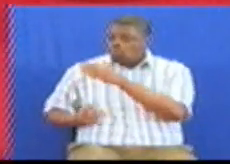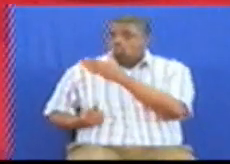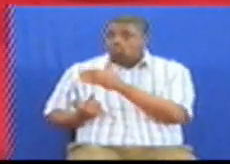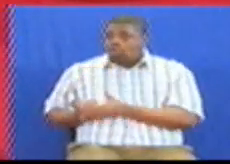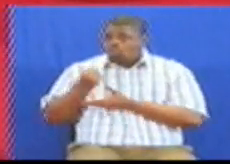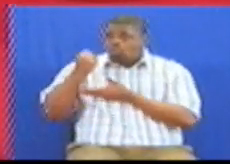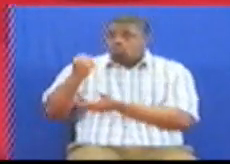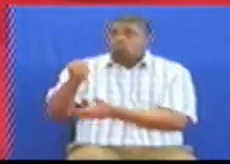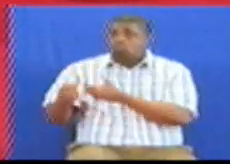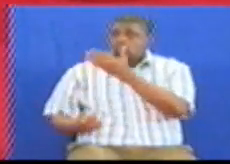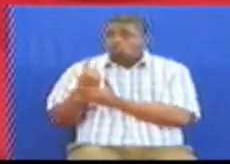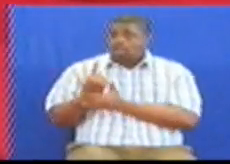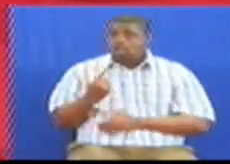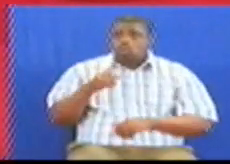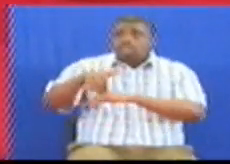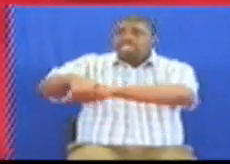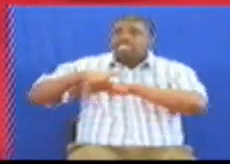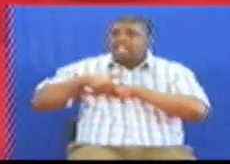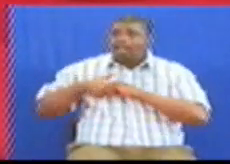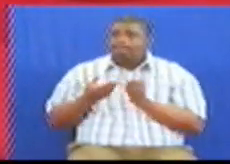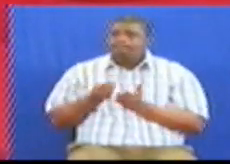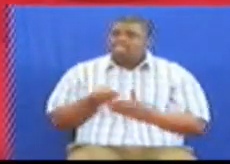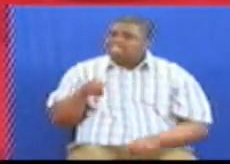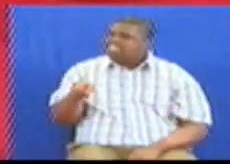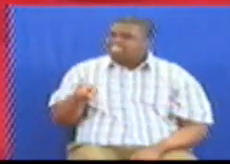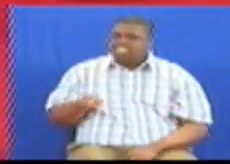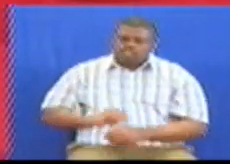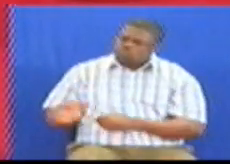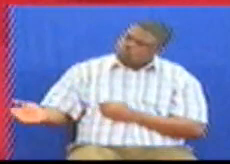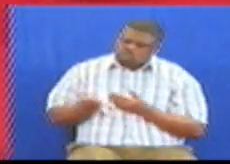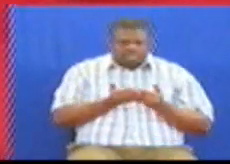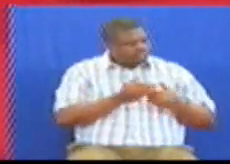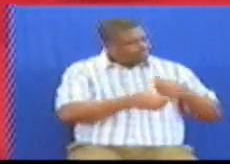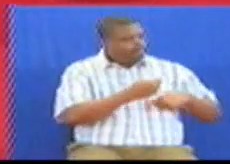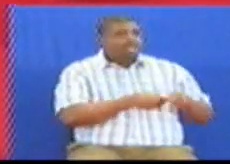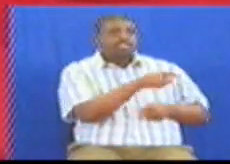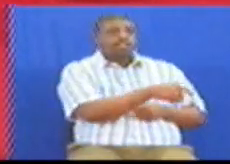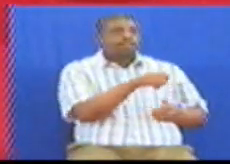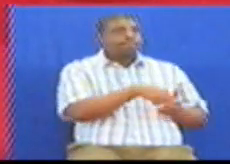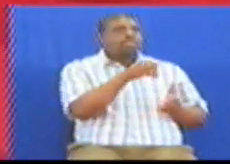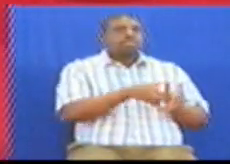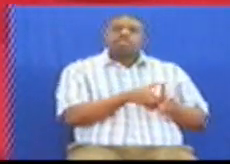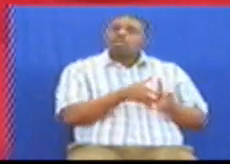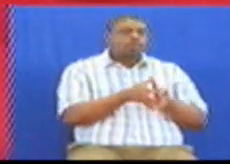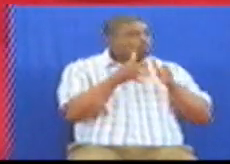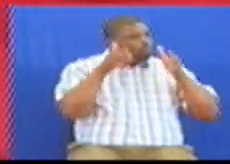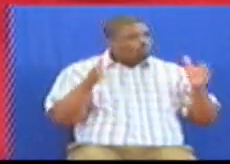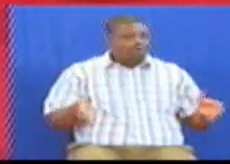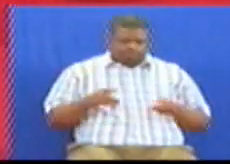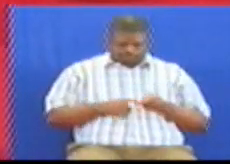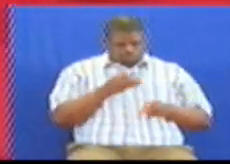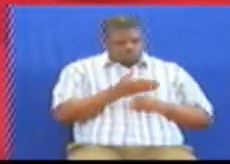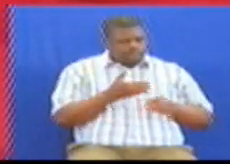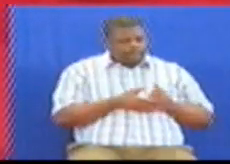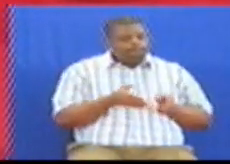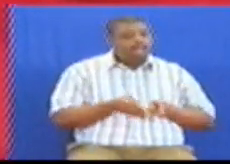mwaka 2020, pesa zile zitarudi. Lakini Mheshimiwa Naibu Spika, huu mradi una maslahi mapana sana kwetu. Mradi utajenga barabara, mradi